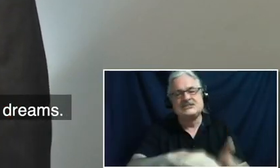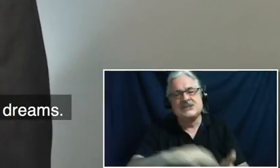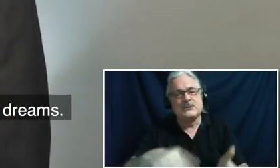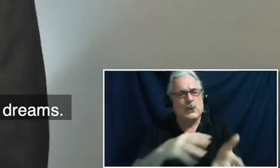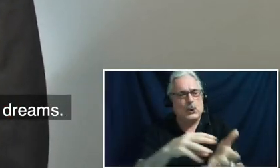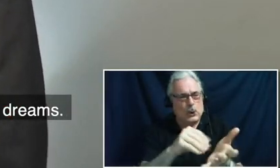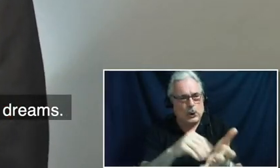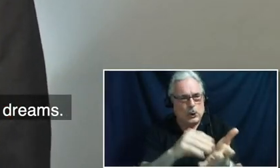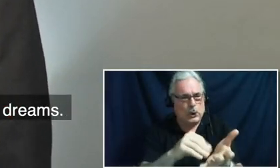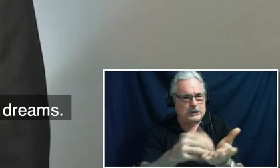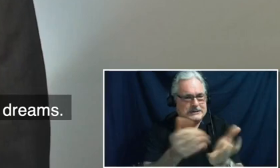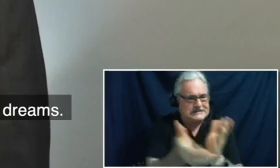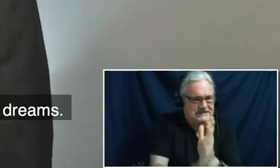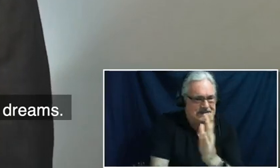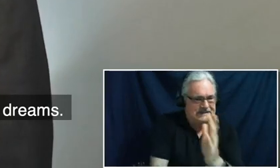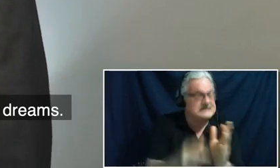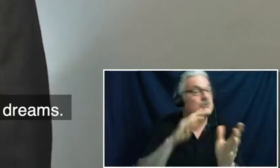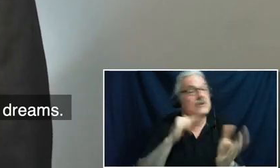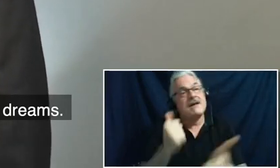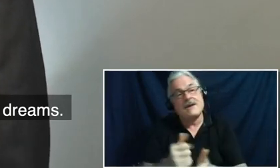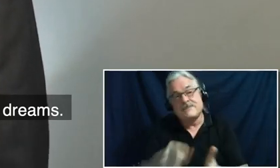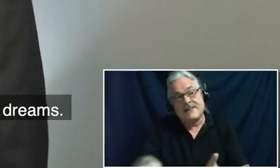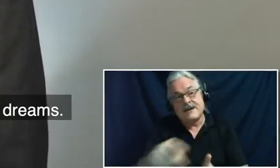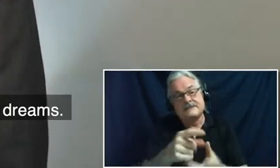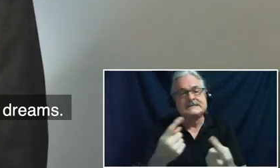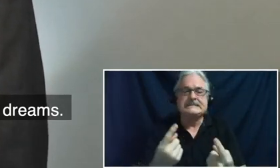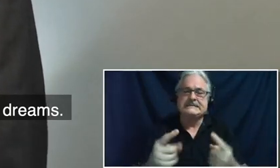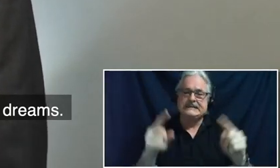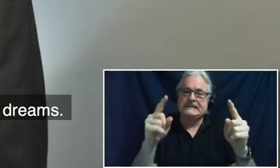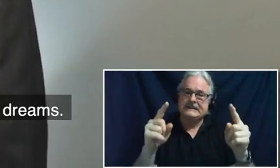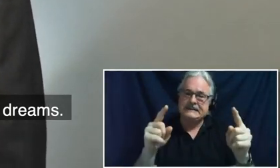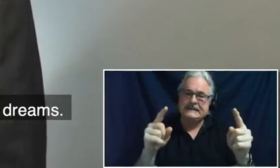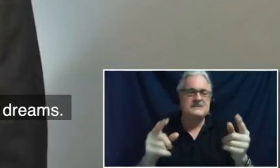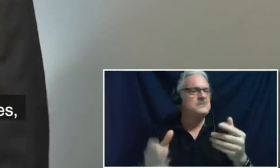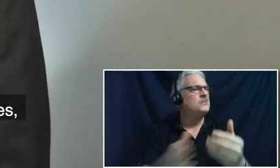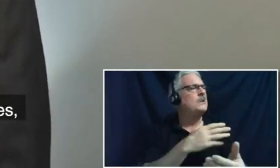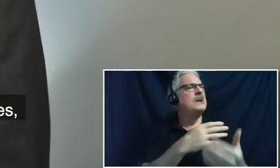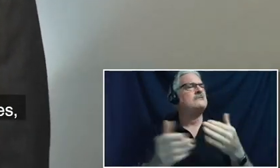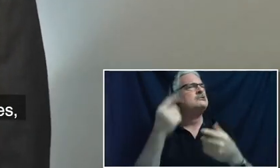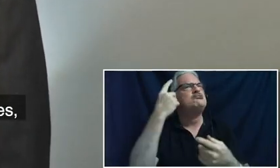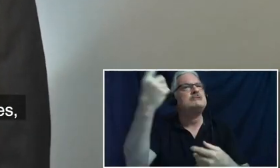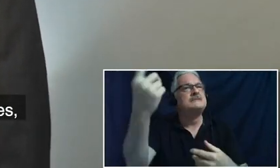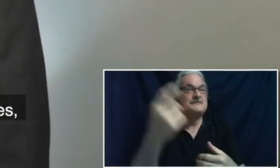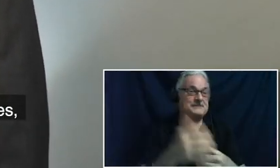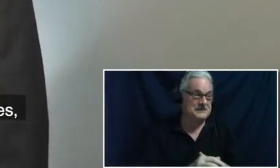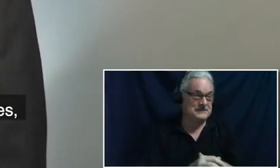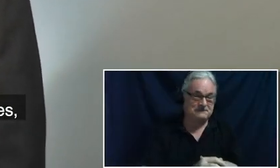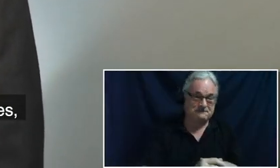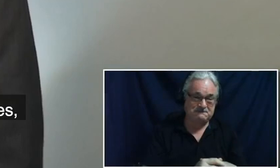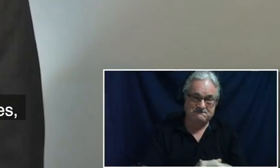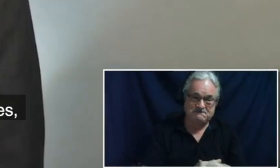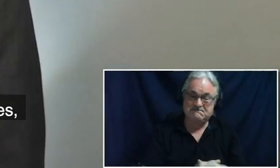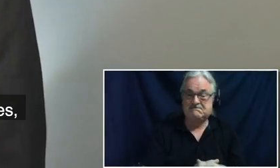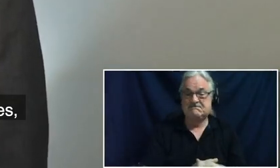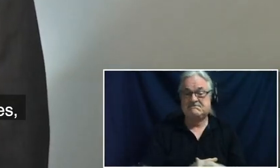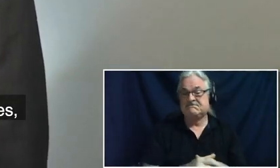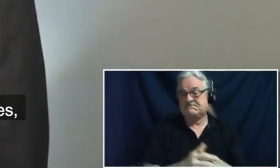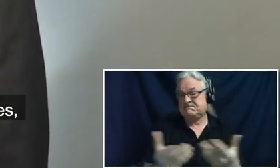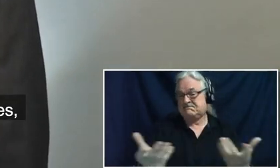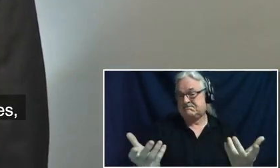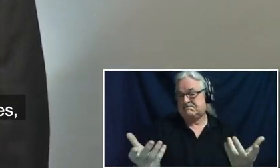Et chaque jour, je vais travailler à l'école et j'aide des enfants à acquérir les compétences, les aptitudes qui les aideront à réussir dans la vie,